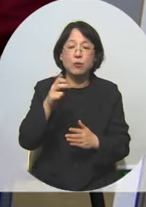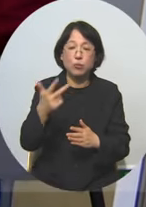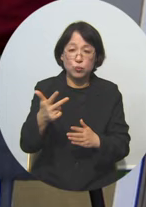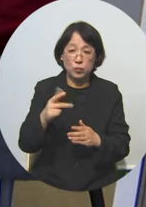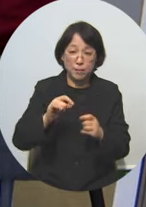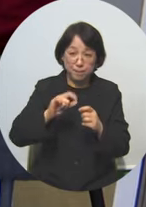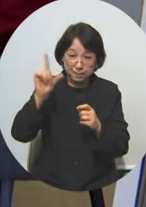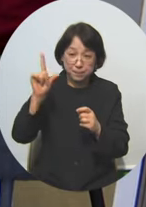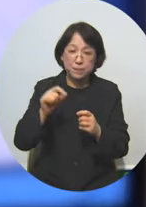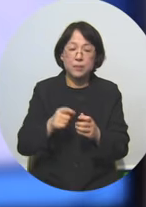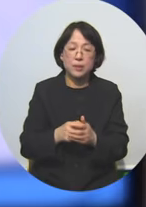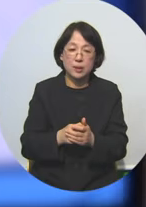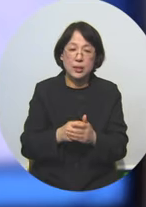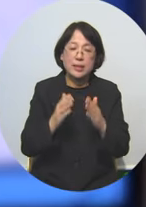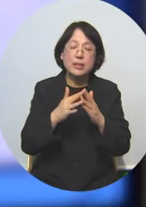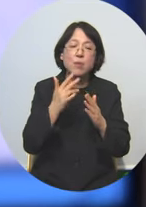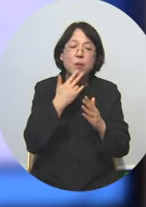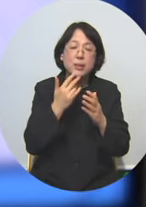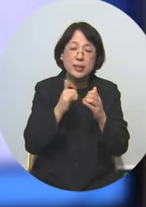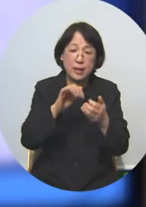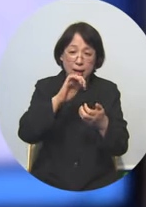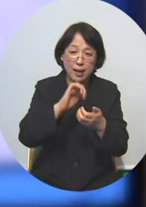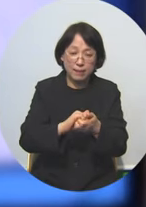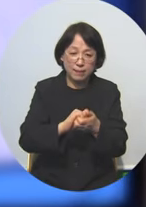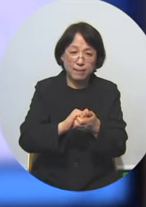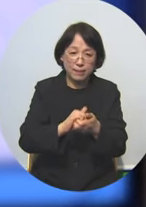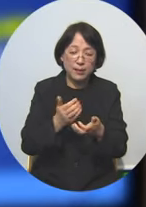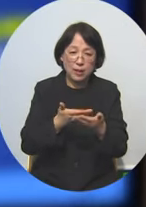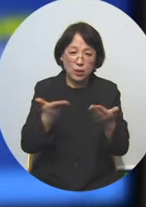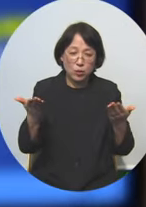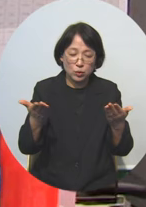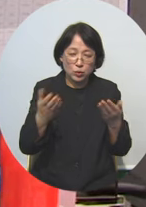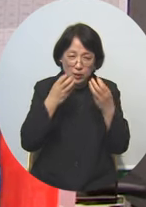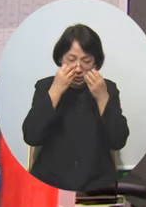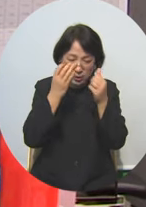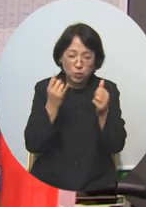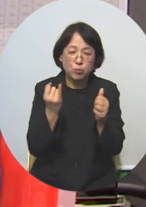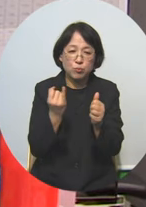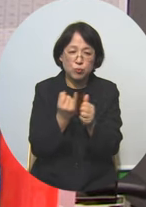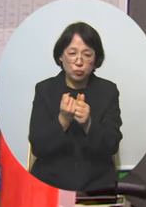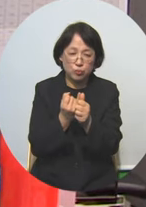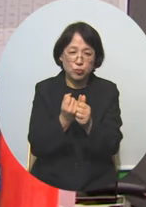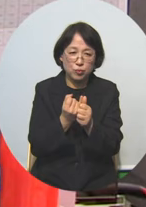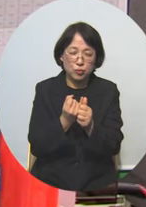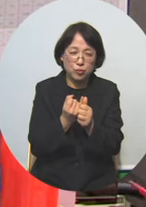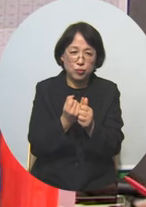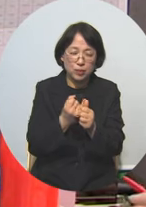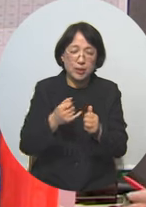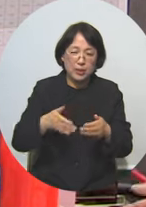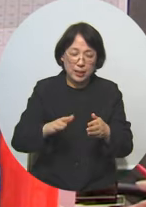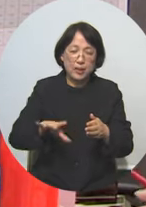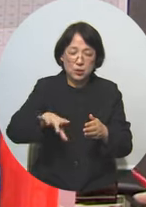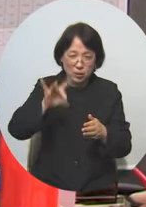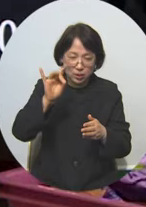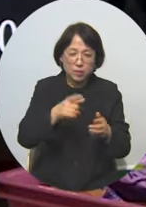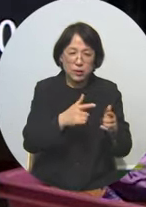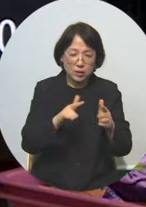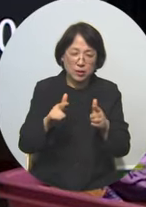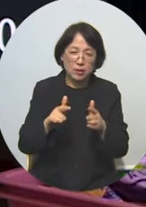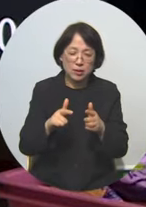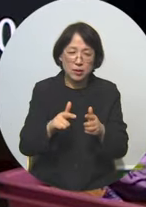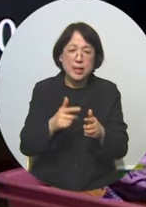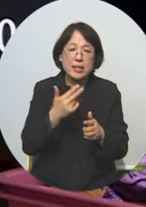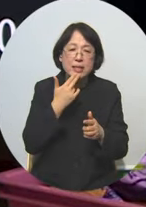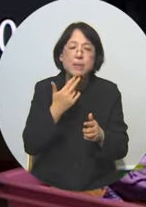많았습니다. 무주택자의 한정에 공급되는 신혼부부, 생애 최초, 다자녀 등 특별 공급과 무주택 기간